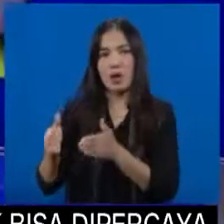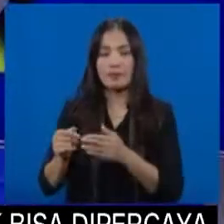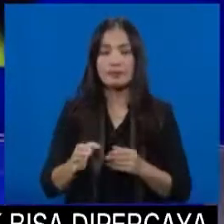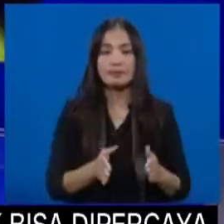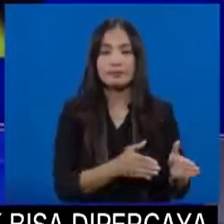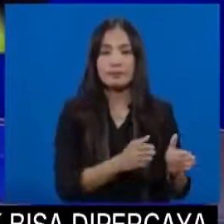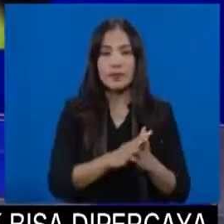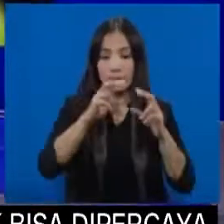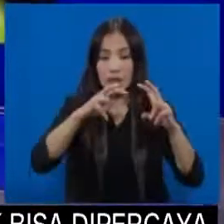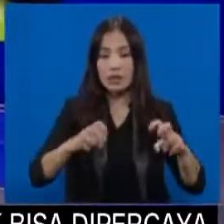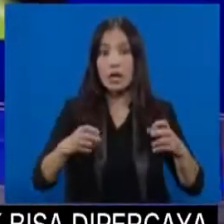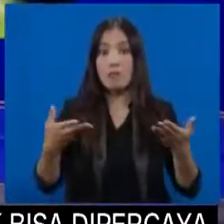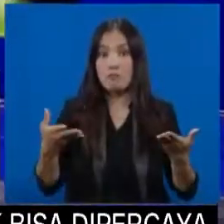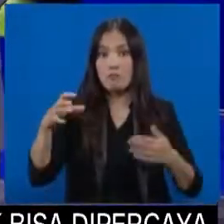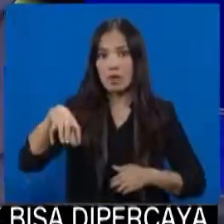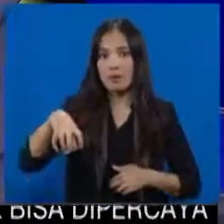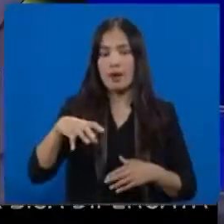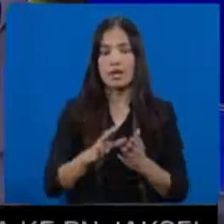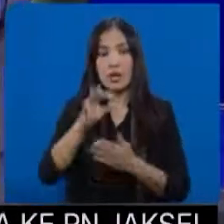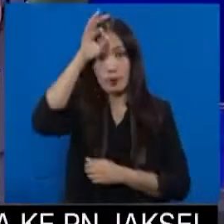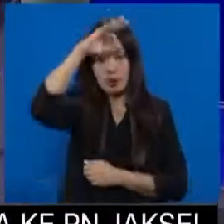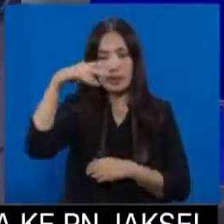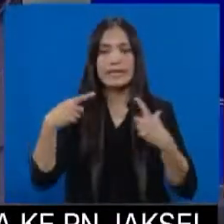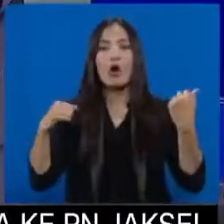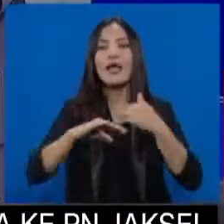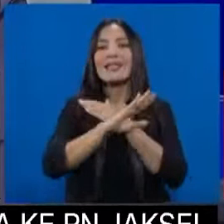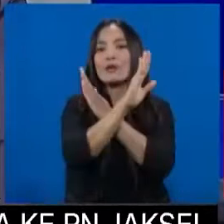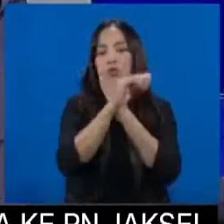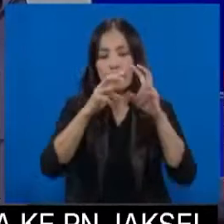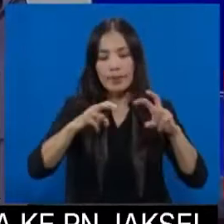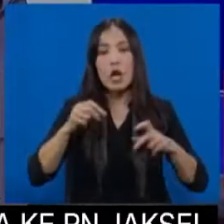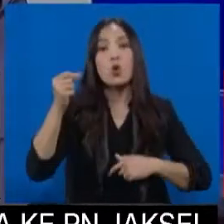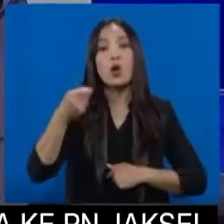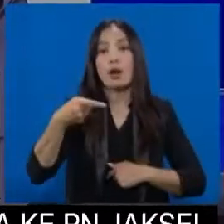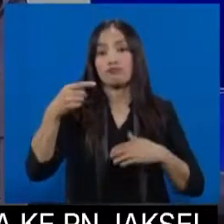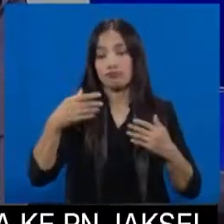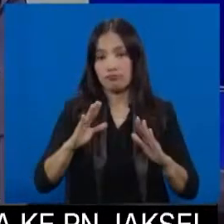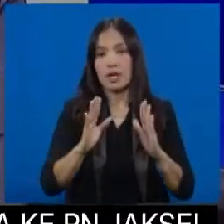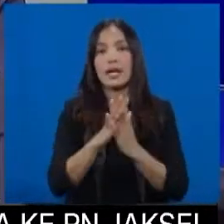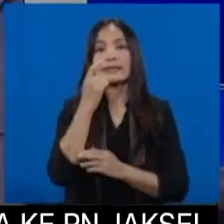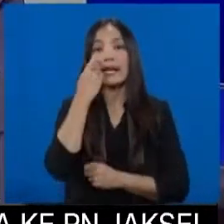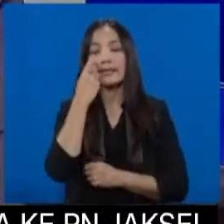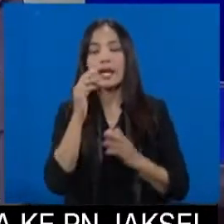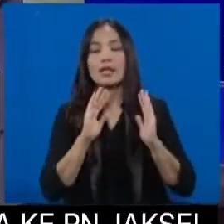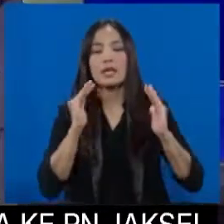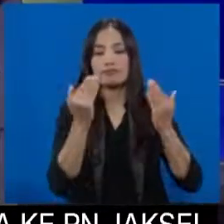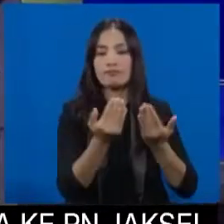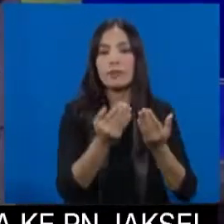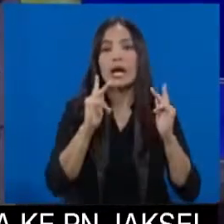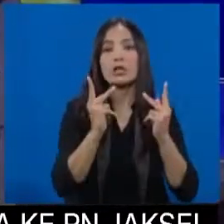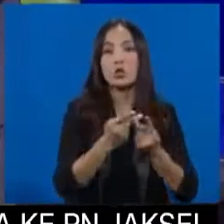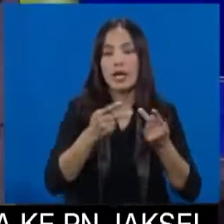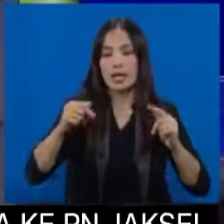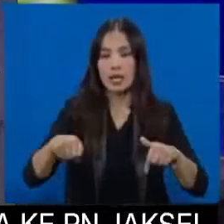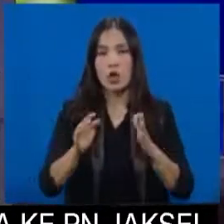Sementara itu, penyidik Direktorat Reserse Kriminal Umum Polda Jawa Timur kembali melanjutkan pemeriksaan tersangka dan saksi atas tragedi Kanjuruhan yang menewaskan